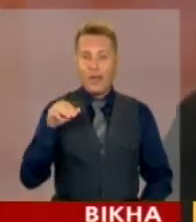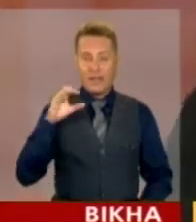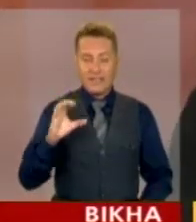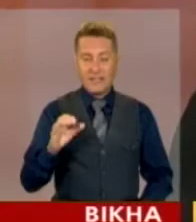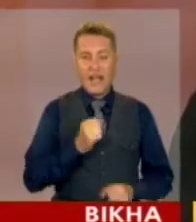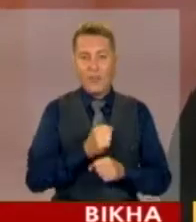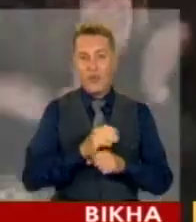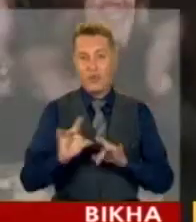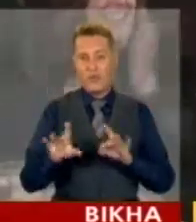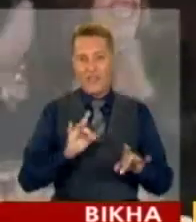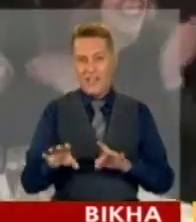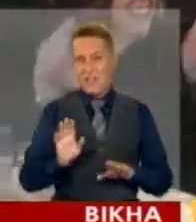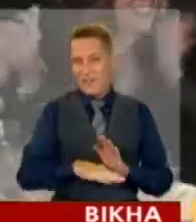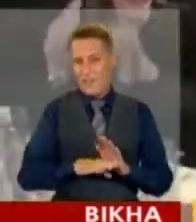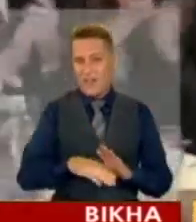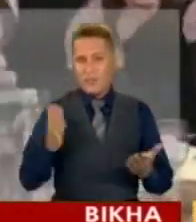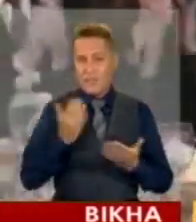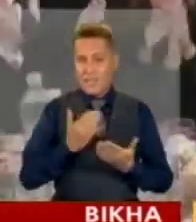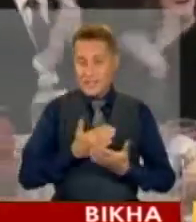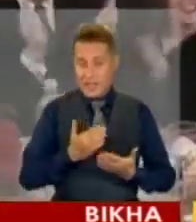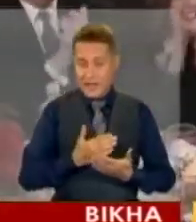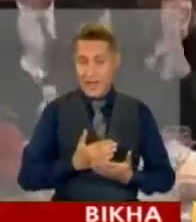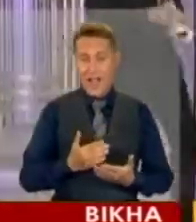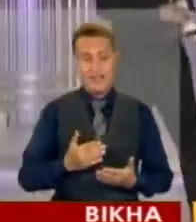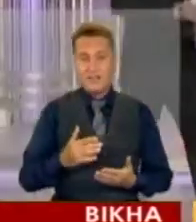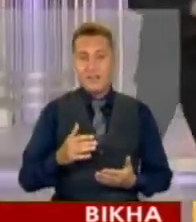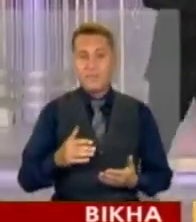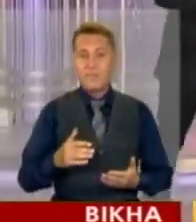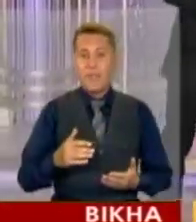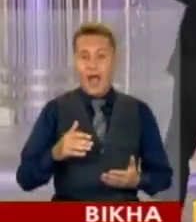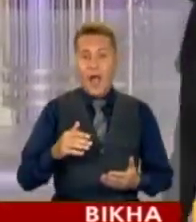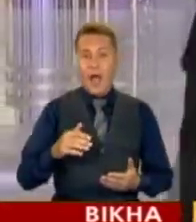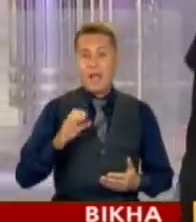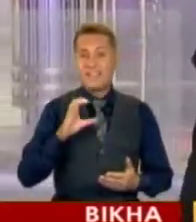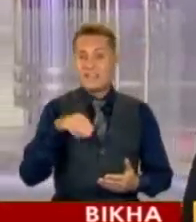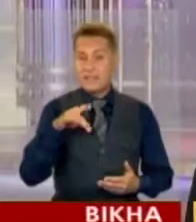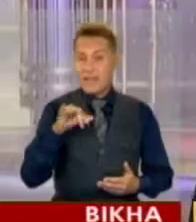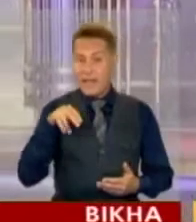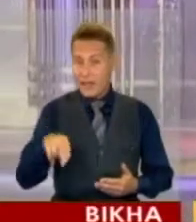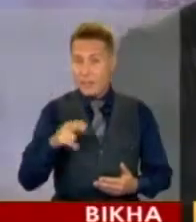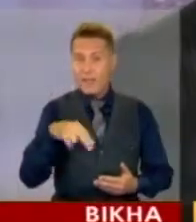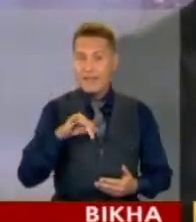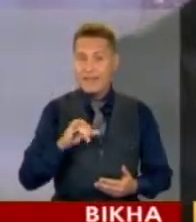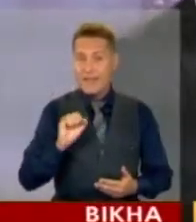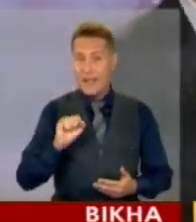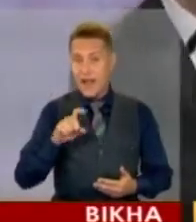рекламі і малобюджетних стрічках. Невеличкі проекти не врятували також титулованих Меріл Стріп, Камерон